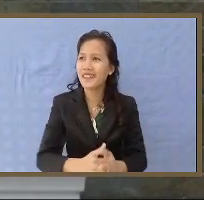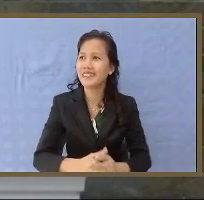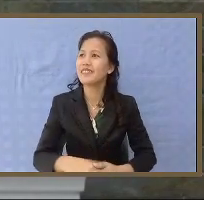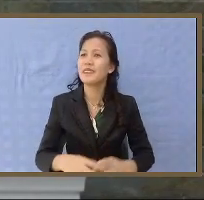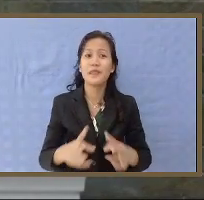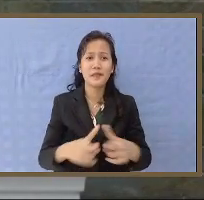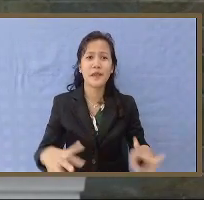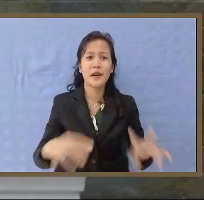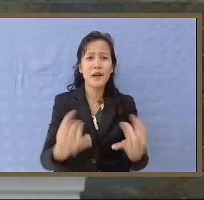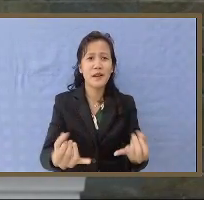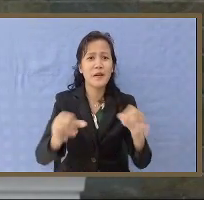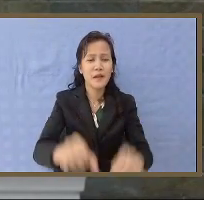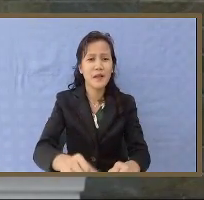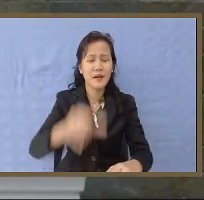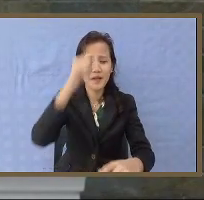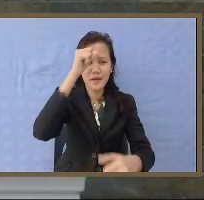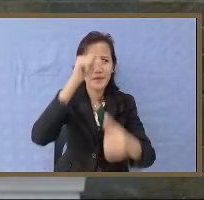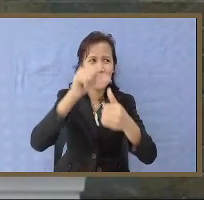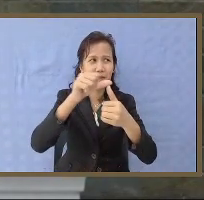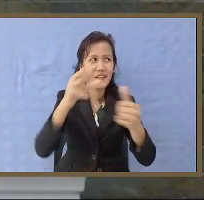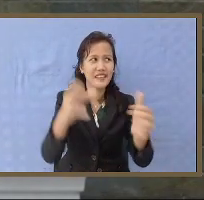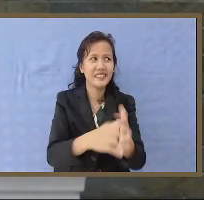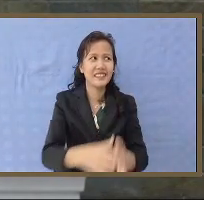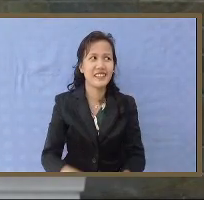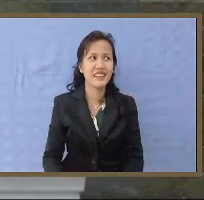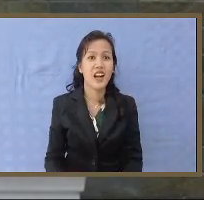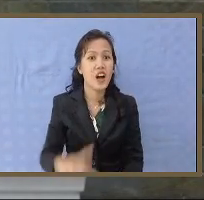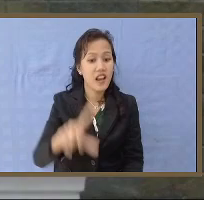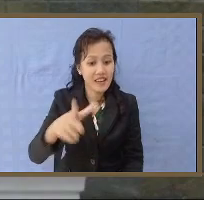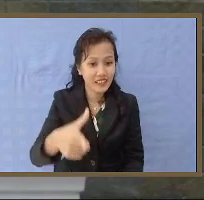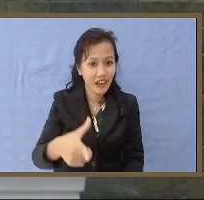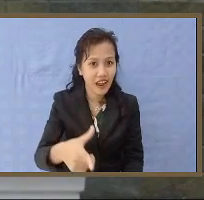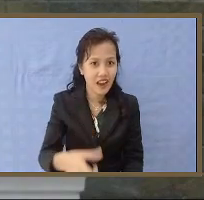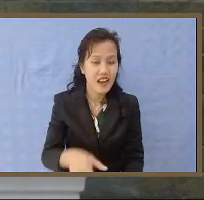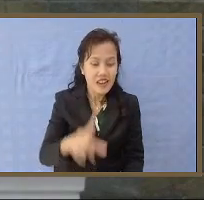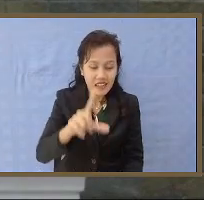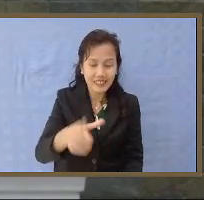Pagbalik nyo, pag uwi nyo ng bahay, basahin nyo uli ang 5 verses nito.